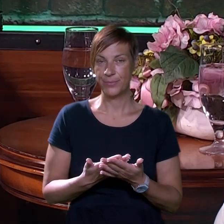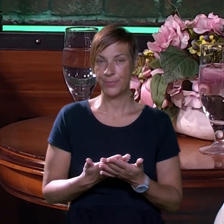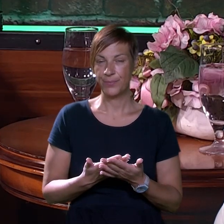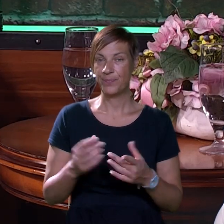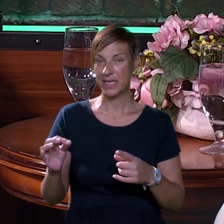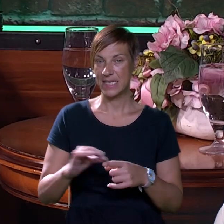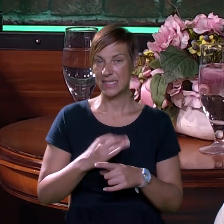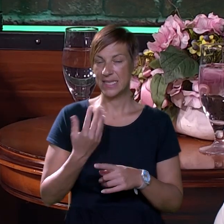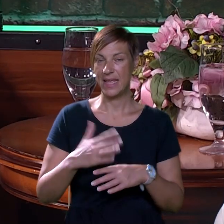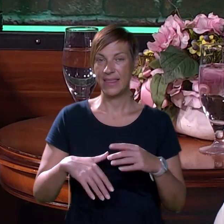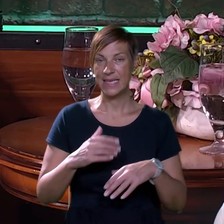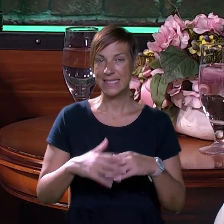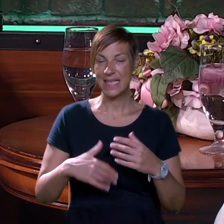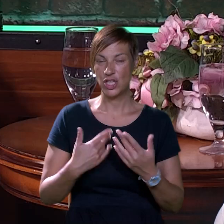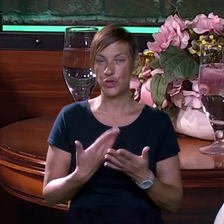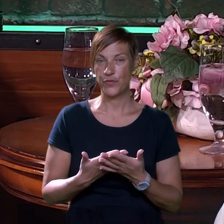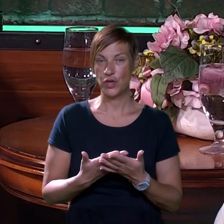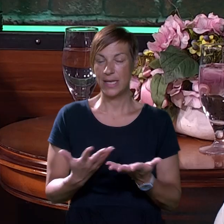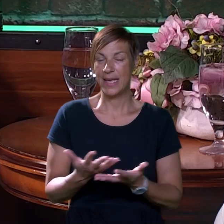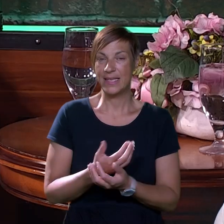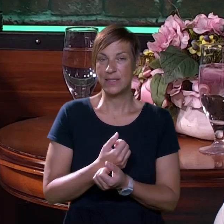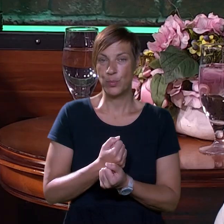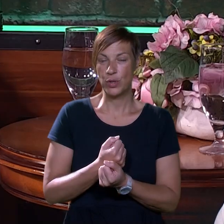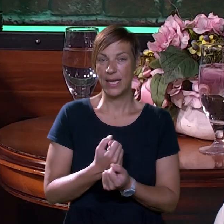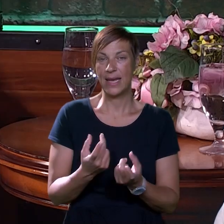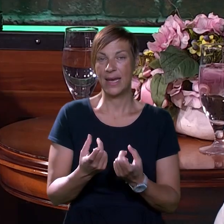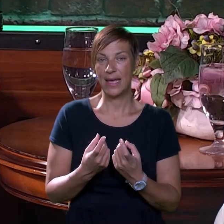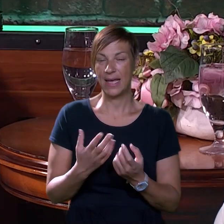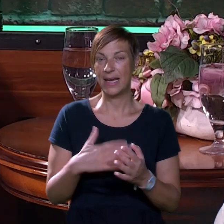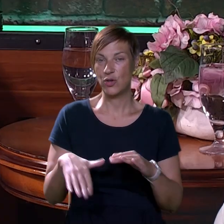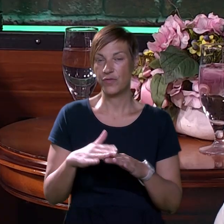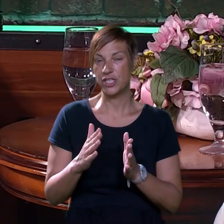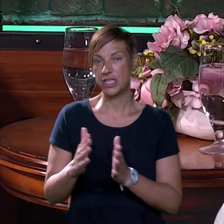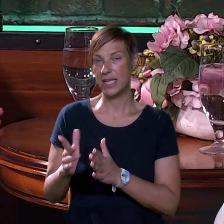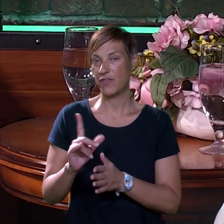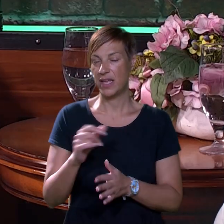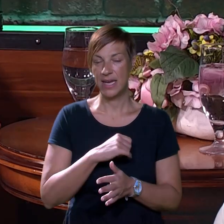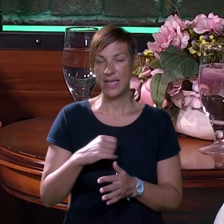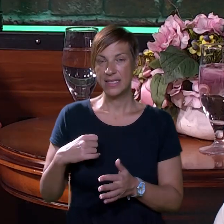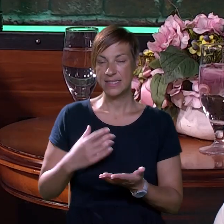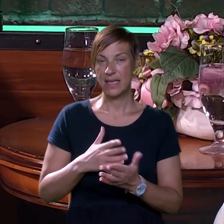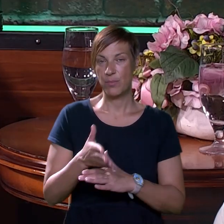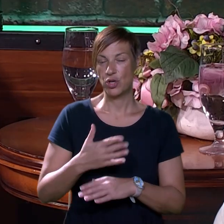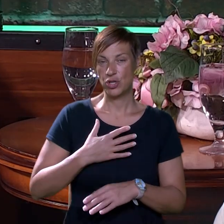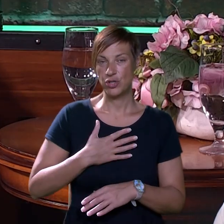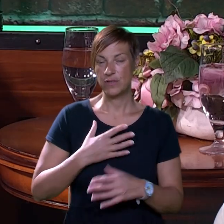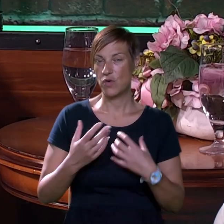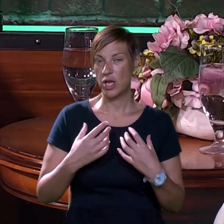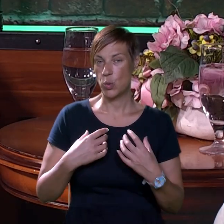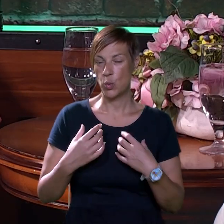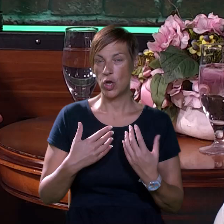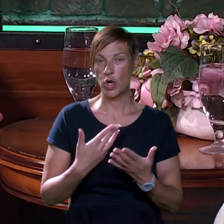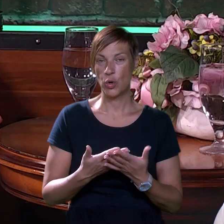beskrajno sretna, zadovoljna, ispunjena, ali u više segmenata, ne samo kroz svoju